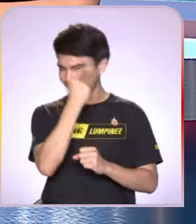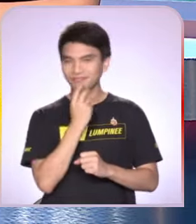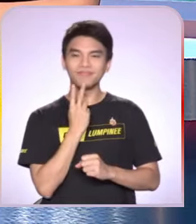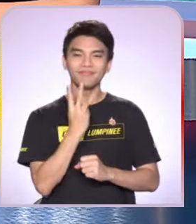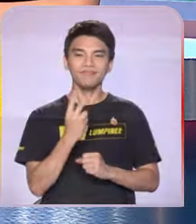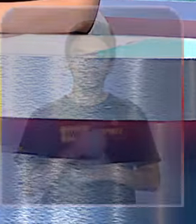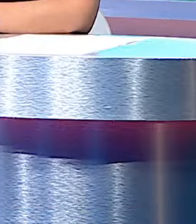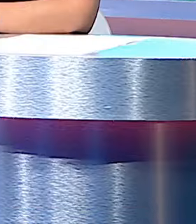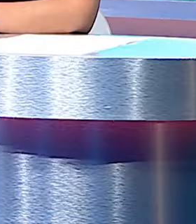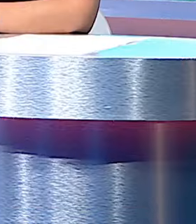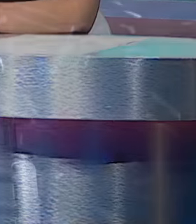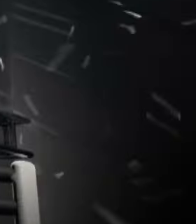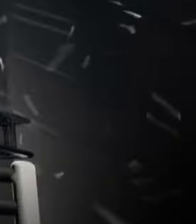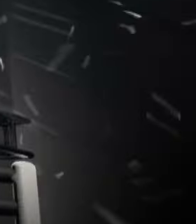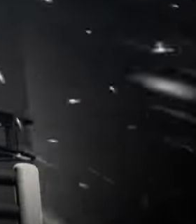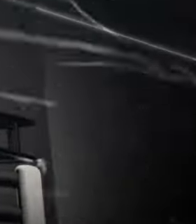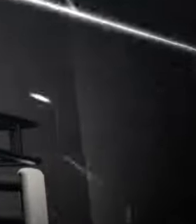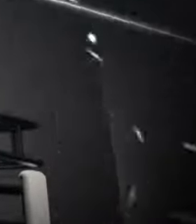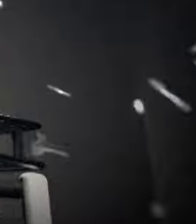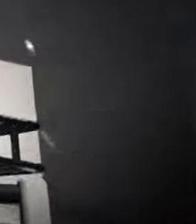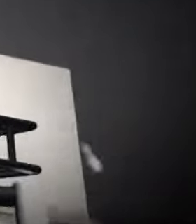ตามเลยค่ะ